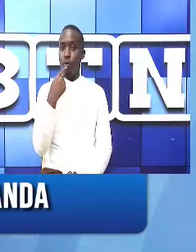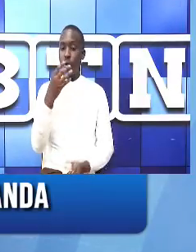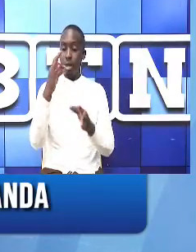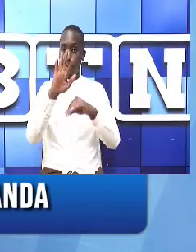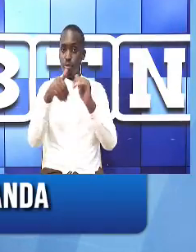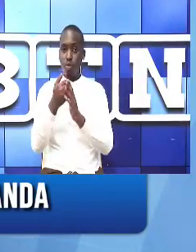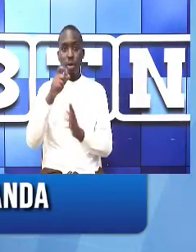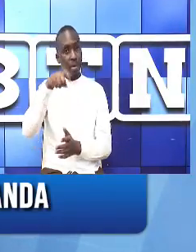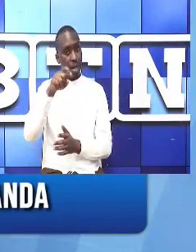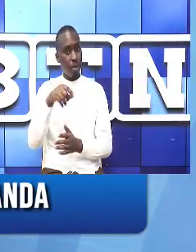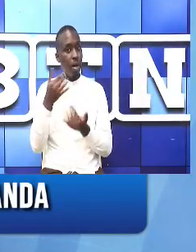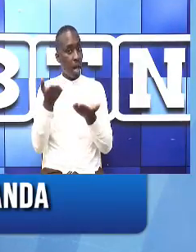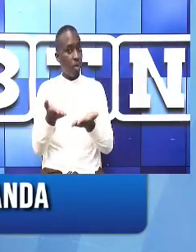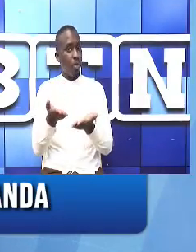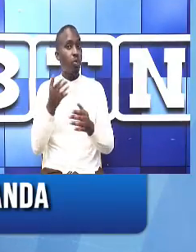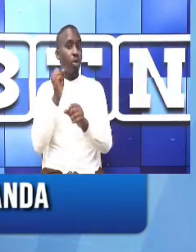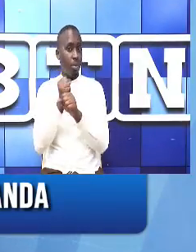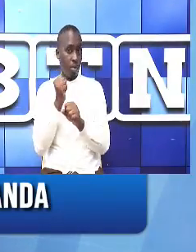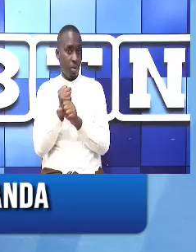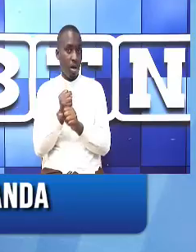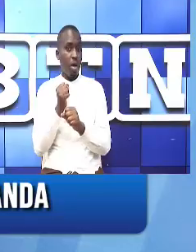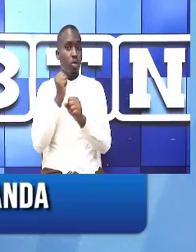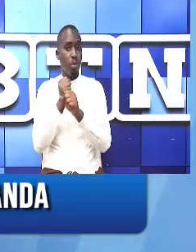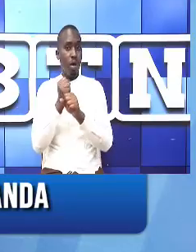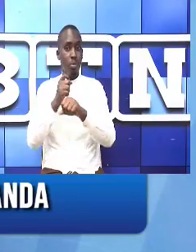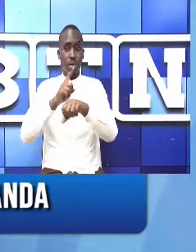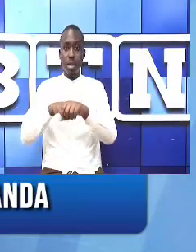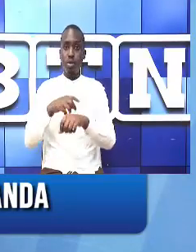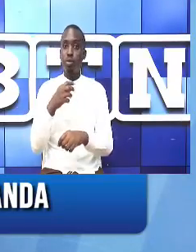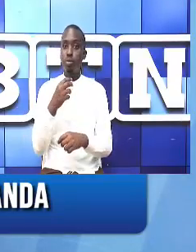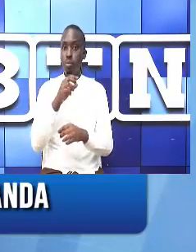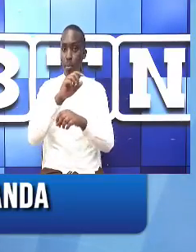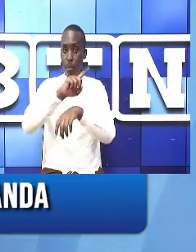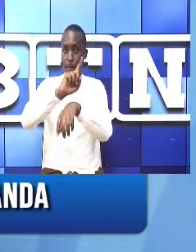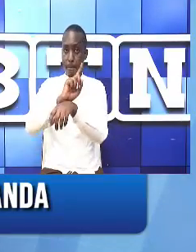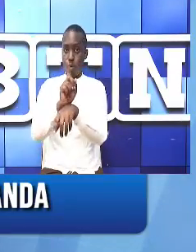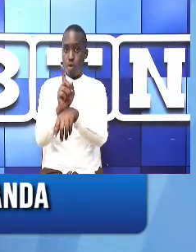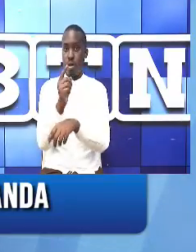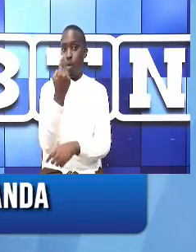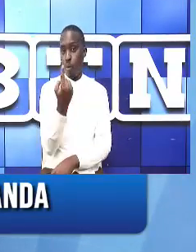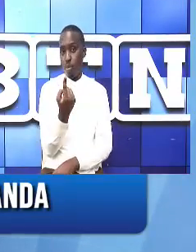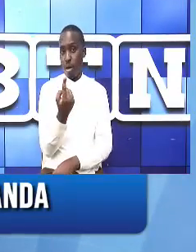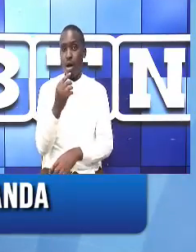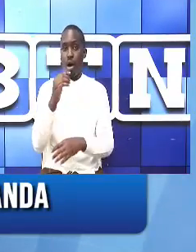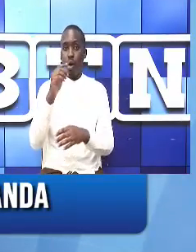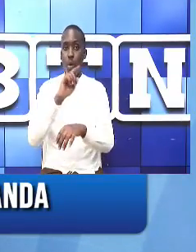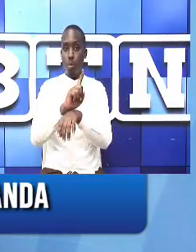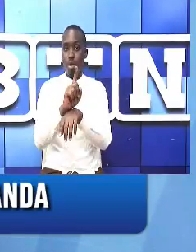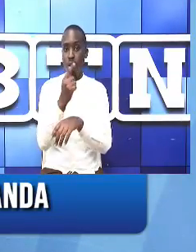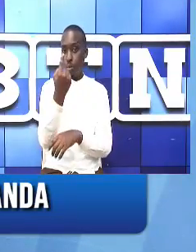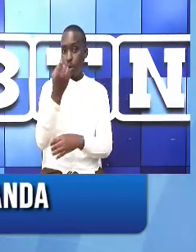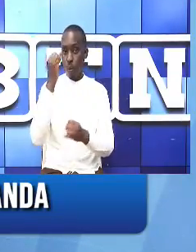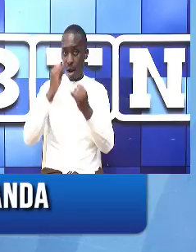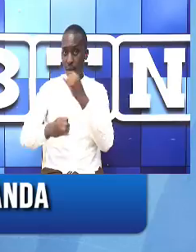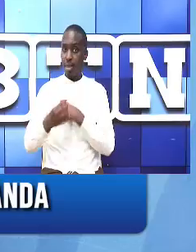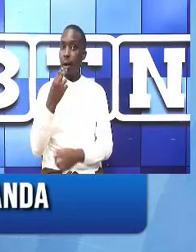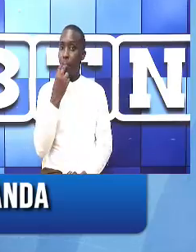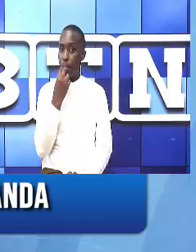bikenewe ngira ngo nano turaza kuza kubikora tubikora mu gihe cy'umunota umwe hanyuma nyuma uwo munota warangira wo kuvuza